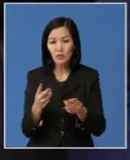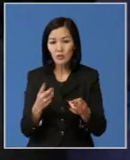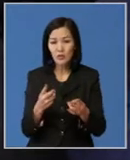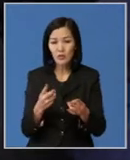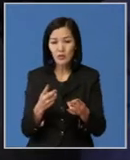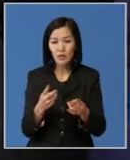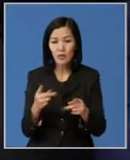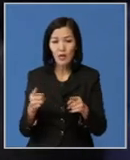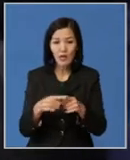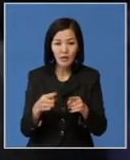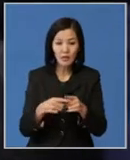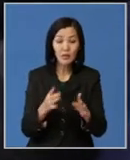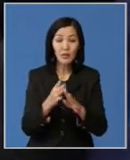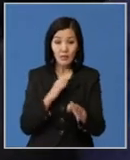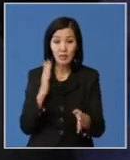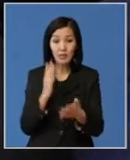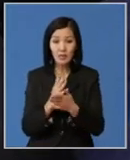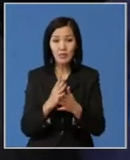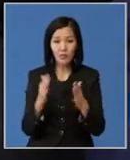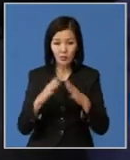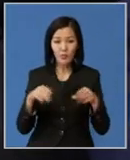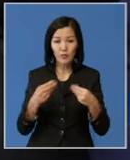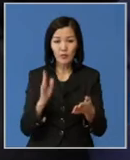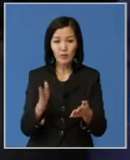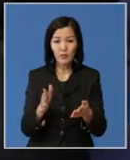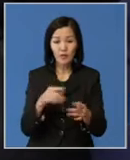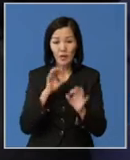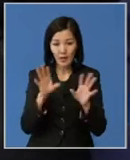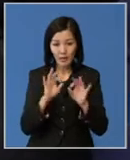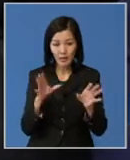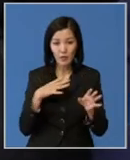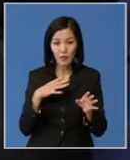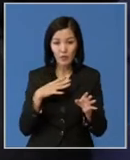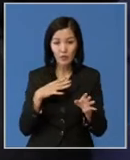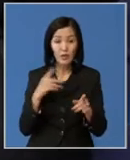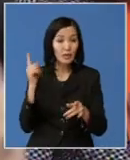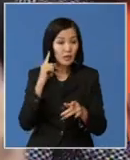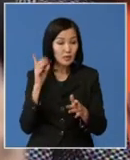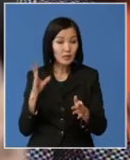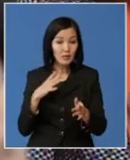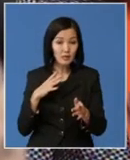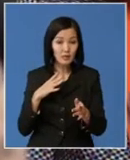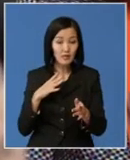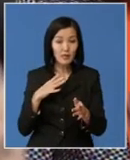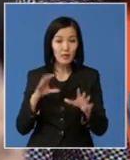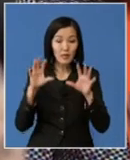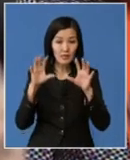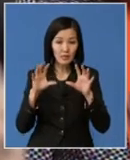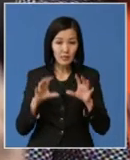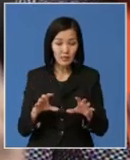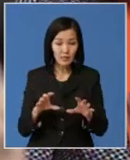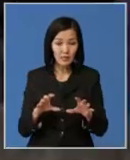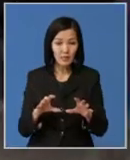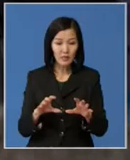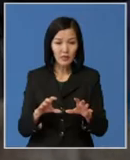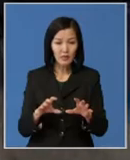беруге болады. Очереди келеді, біз береміз. Мен соны айтқам. Бұл кісілер оны естіген. Заң шеңберінде енді оны бар